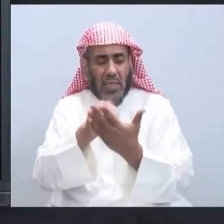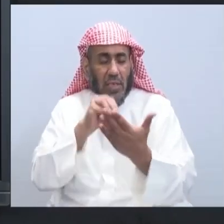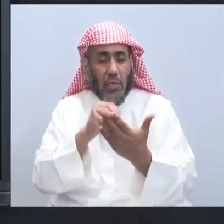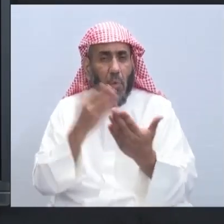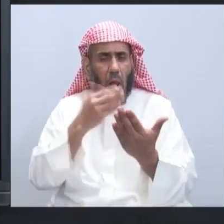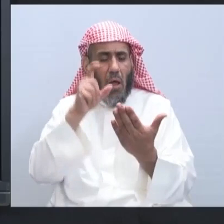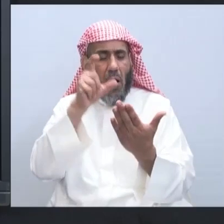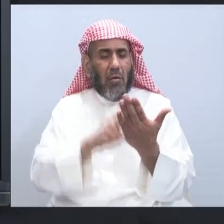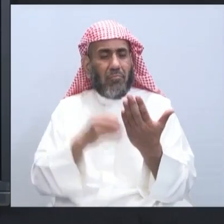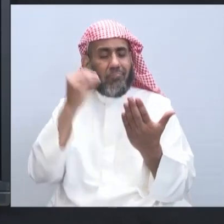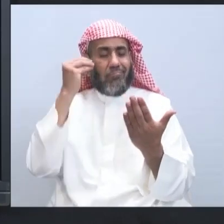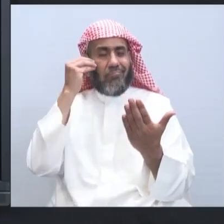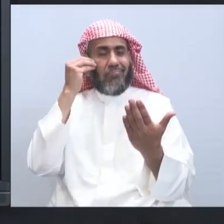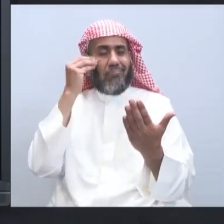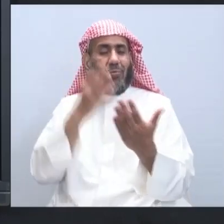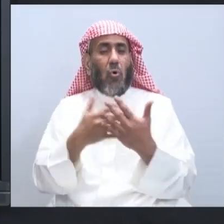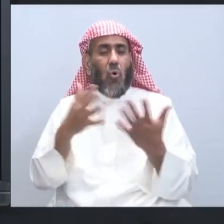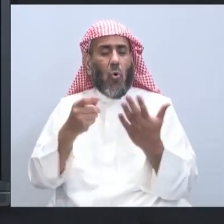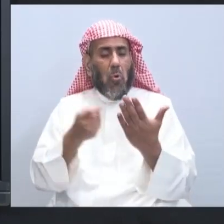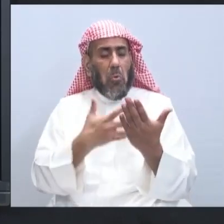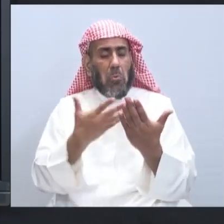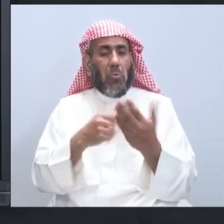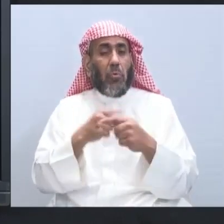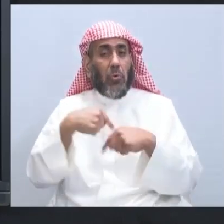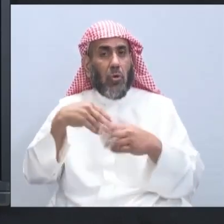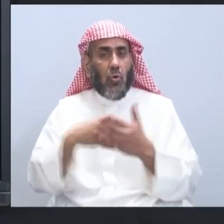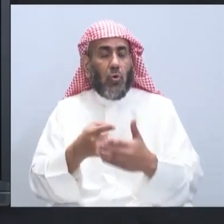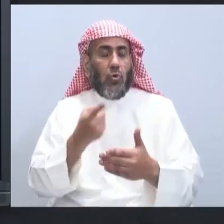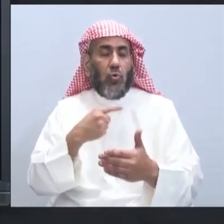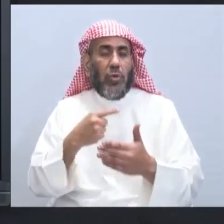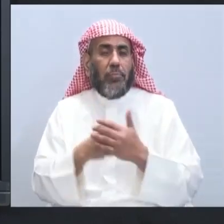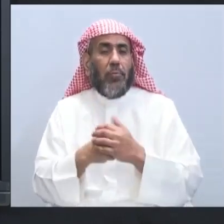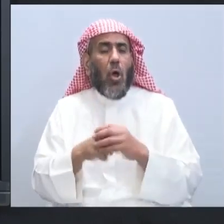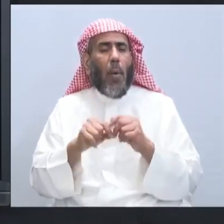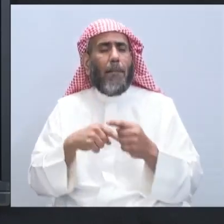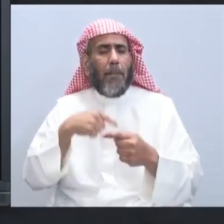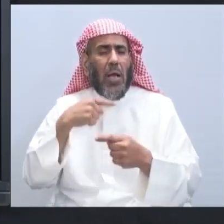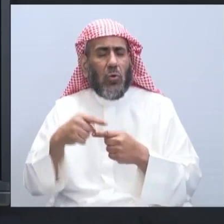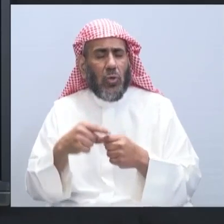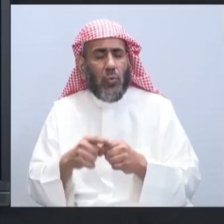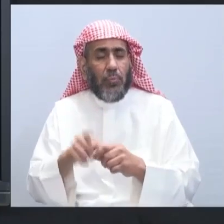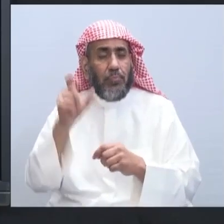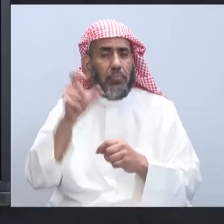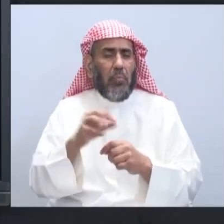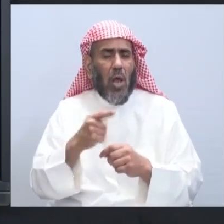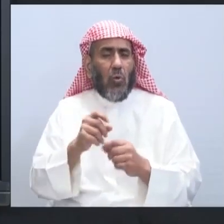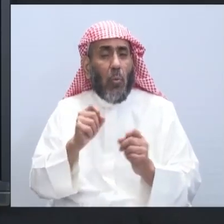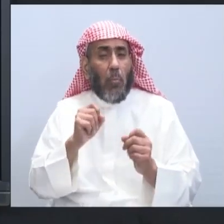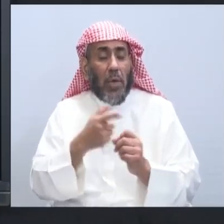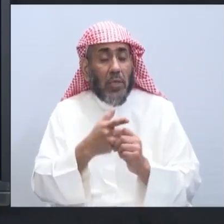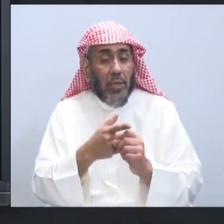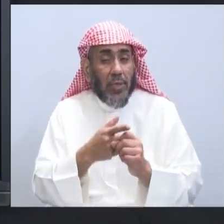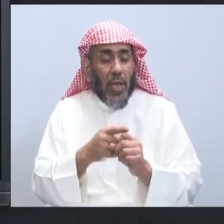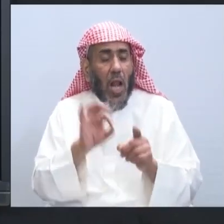القارئ ويكون ايضا القراءه كثيره وايضا حتى يعني يريد ما يوصله طبعا هو الكاتب لا يعطيك مباشره